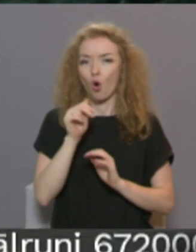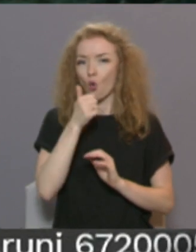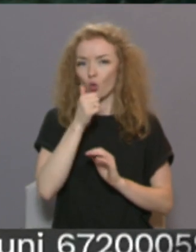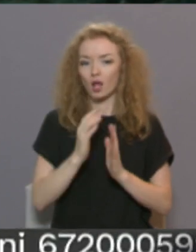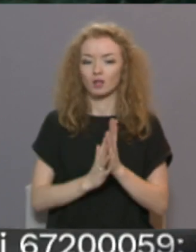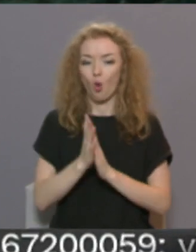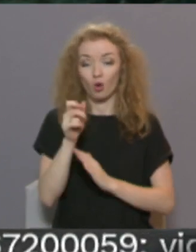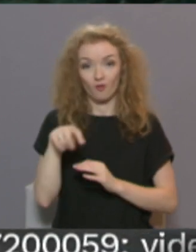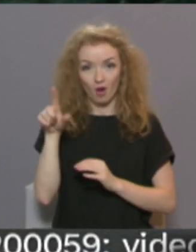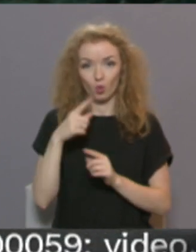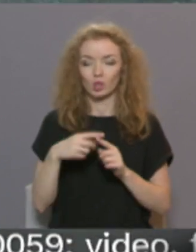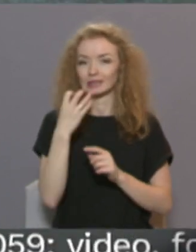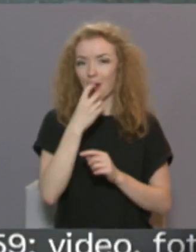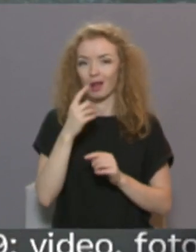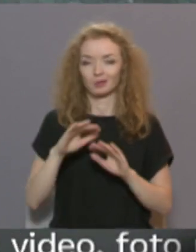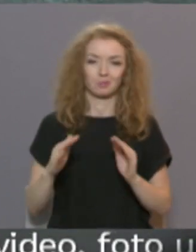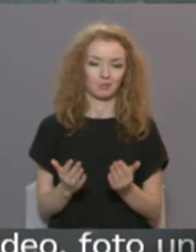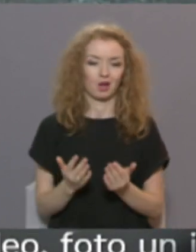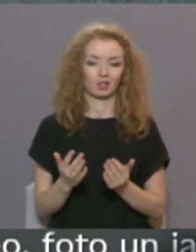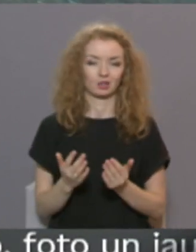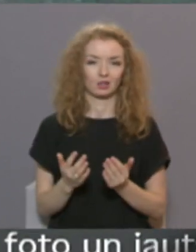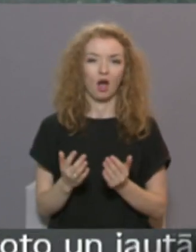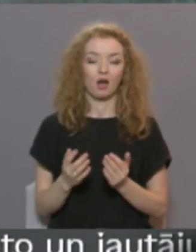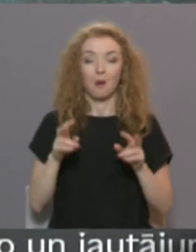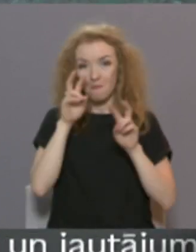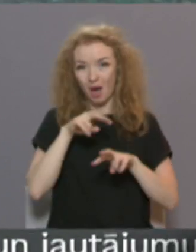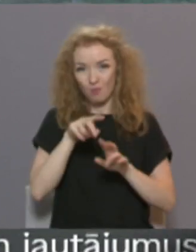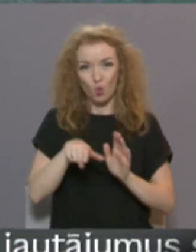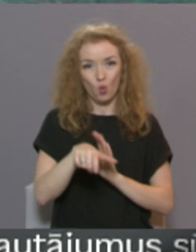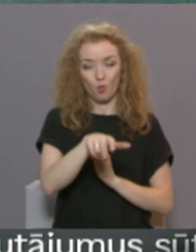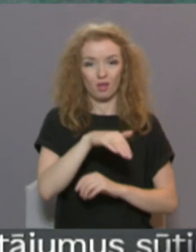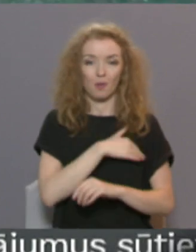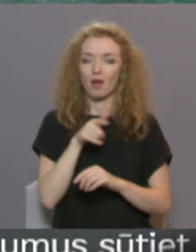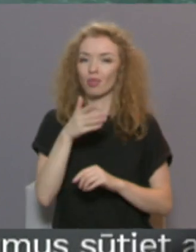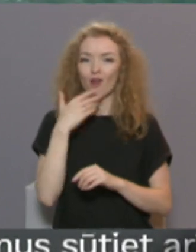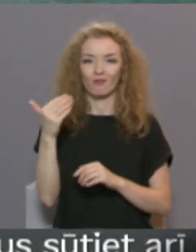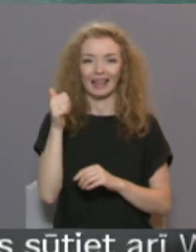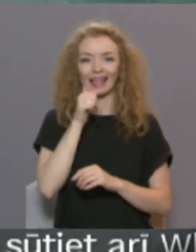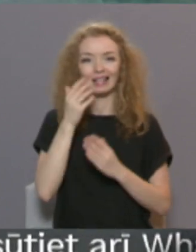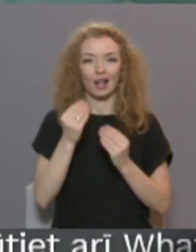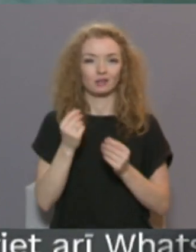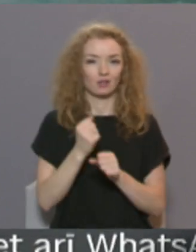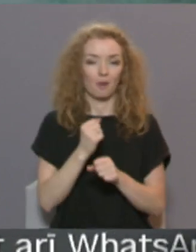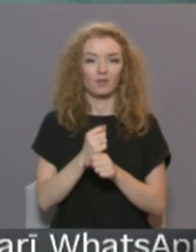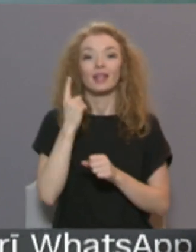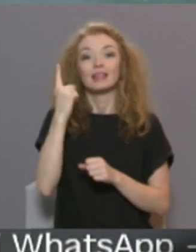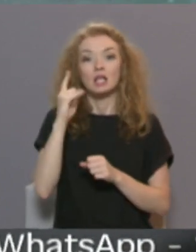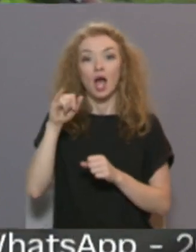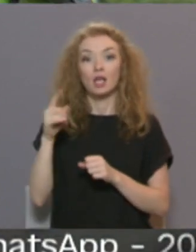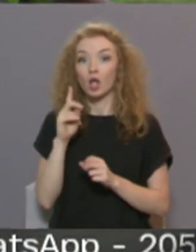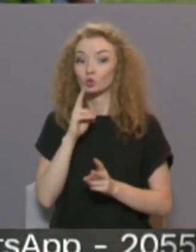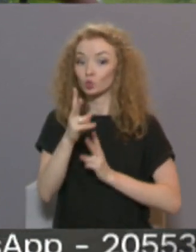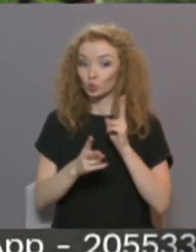vairāk, skābeklis līdz ar to ir mazāk. Skābekļa mērīšana upēs nav inspektoru ikdienas darbs. To viņi dara vien reaģējot uz